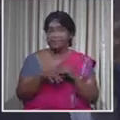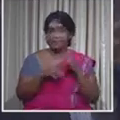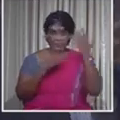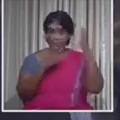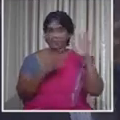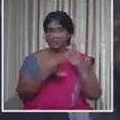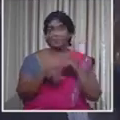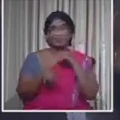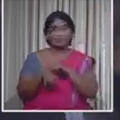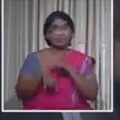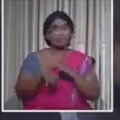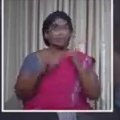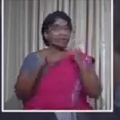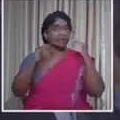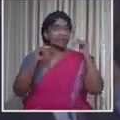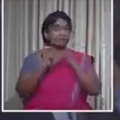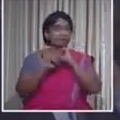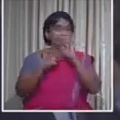परिपालन